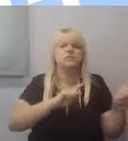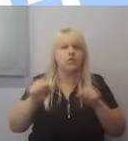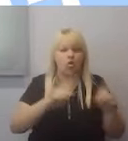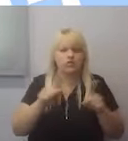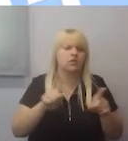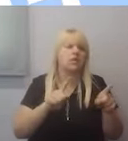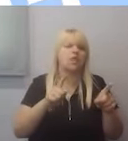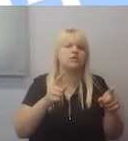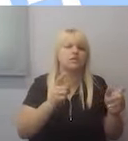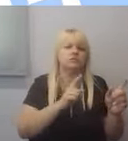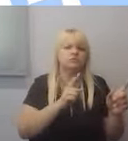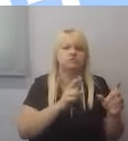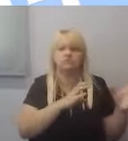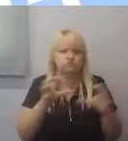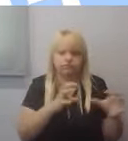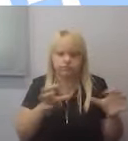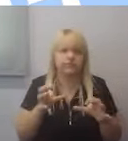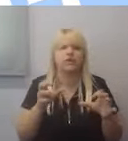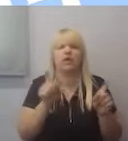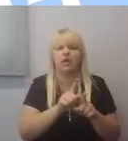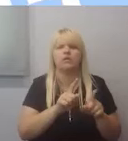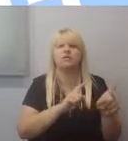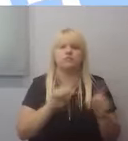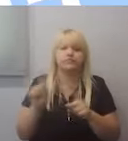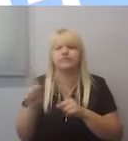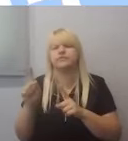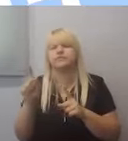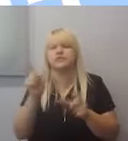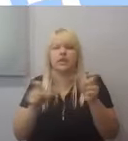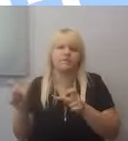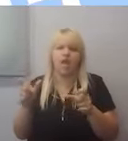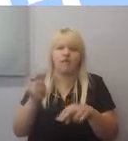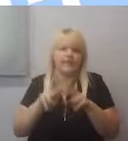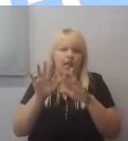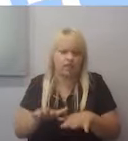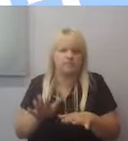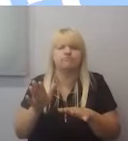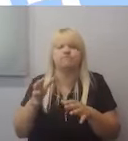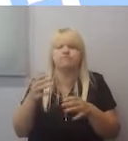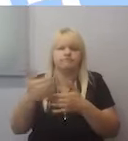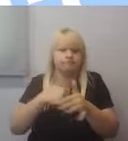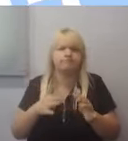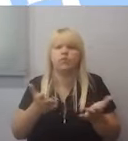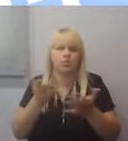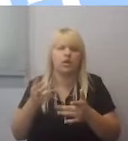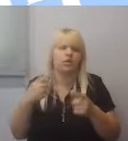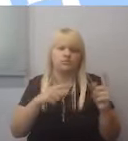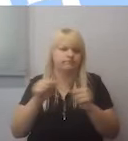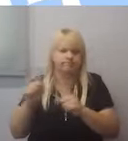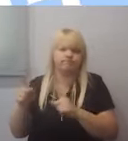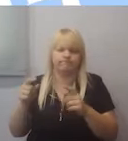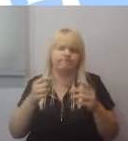atrast tās dzīvojamās vietas kur tos cilvēkus izvietot tā tālāk tā kā noteikti tāpēc arī visas izpilas tiek aicināts padom par